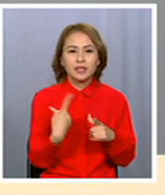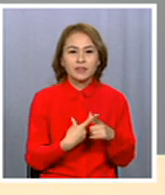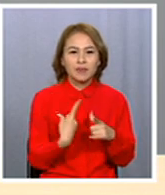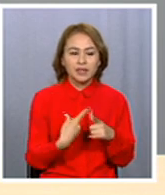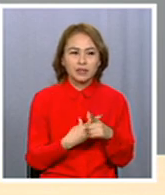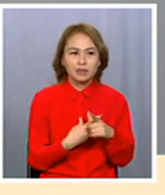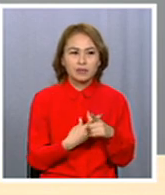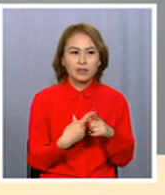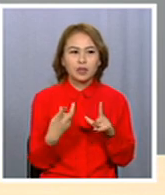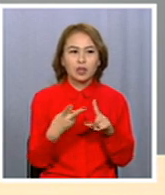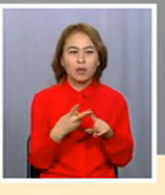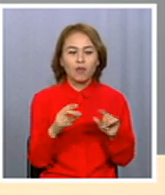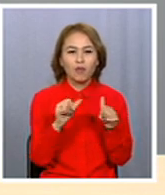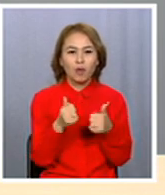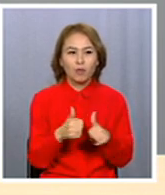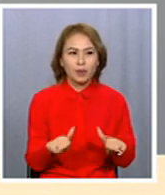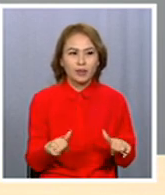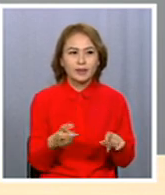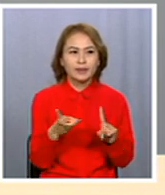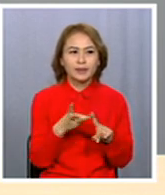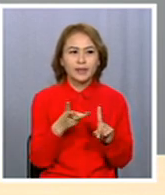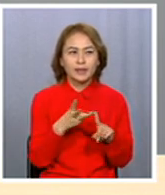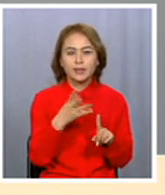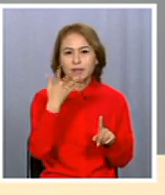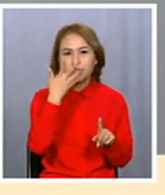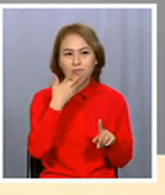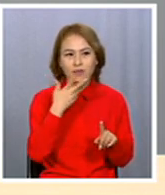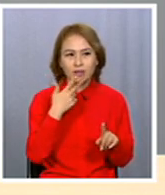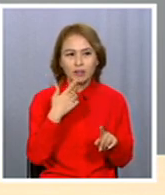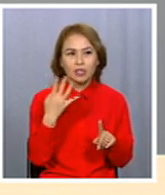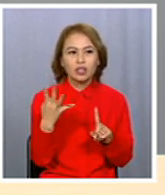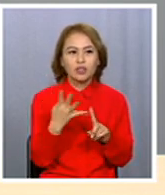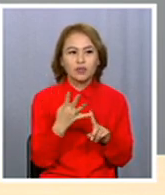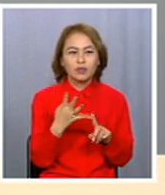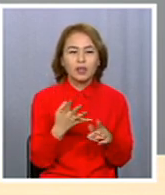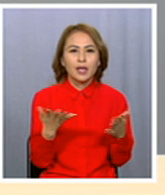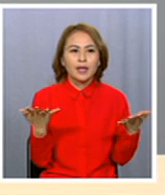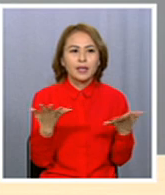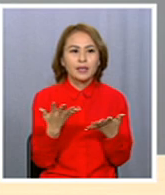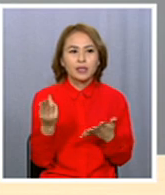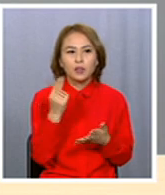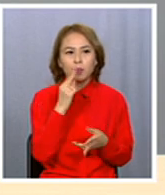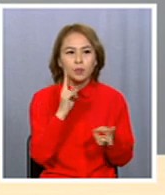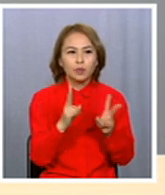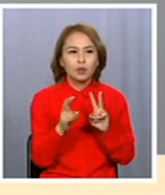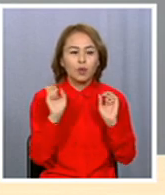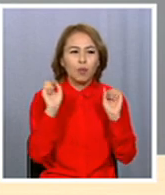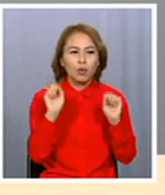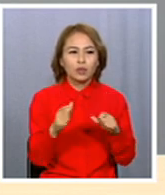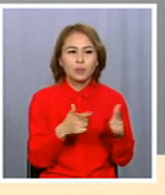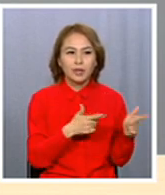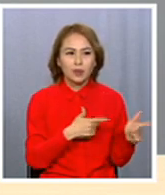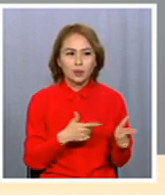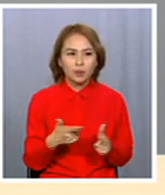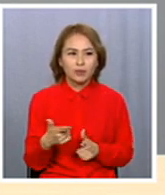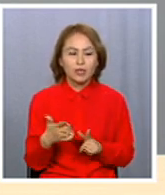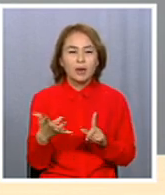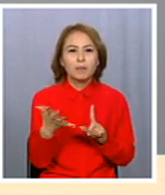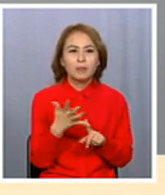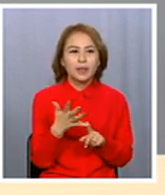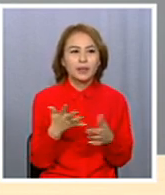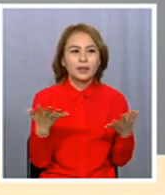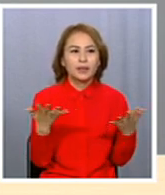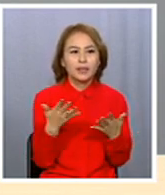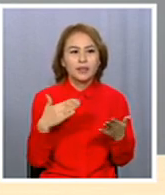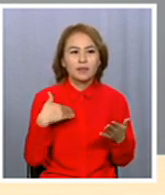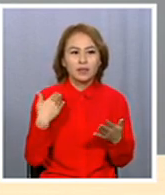название. Второе – форма. Третье – цвет. Четвертое – какие блюда можно приготовить.